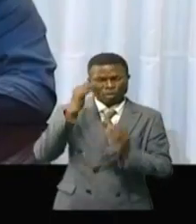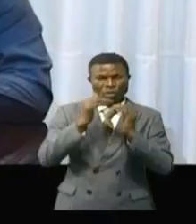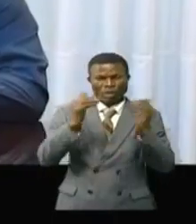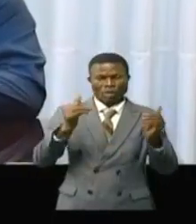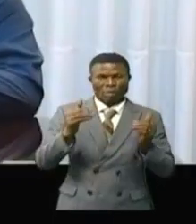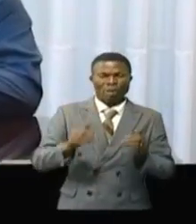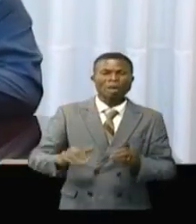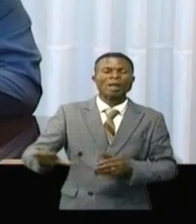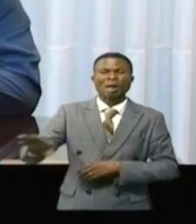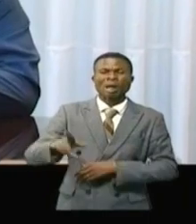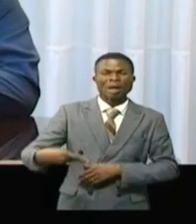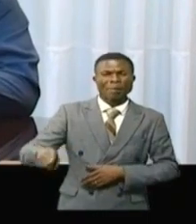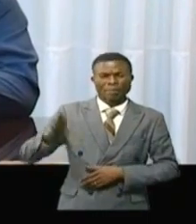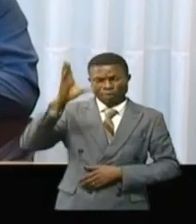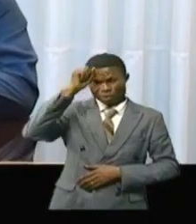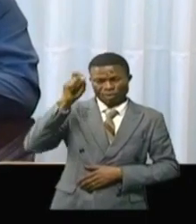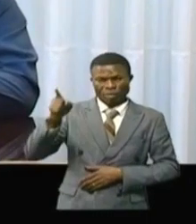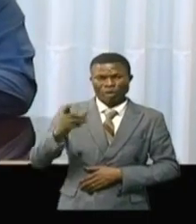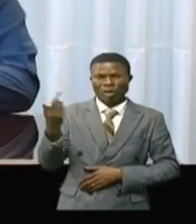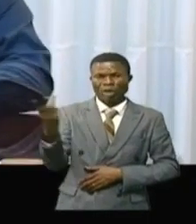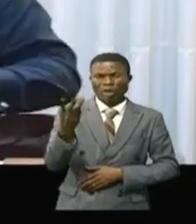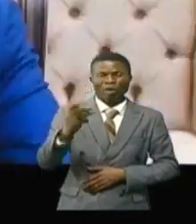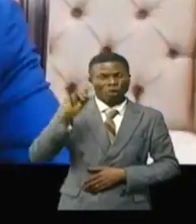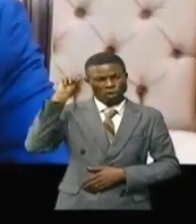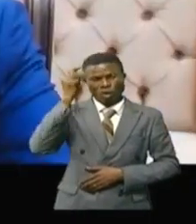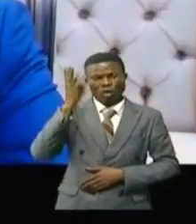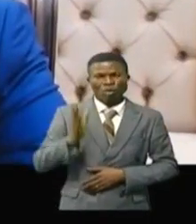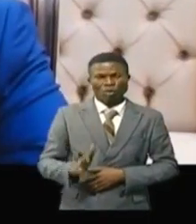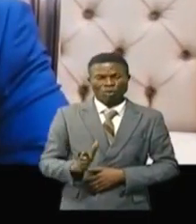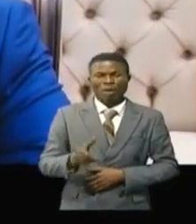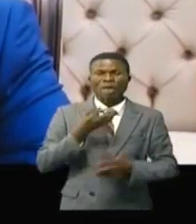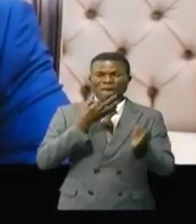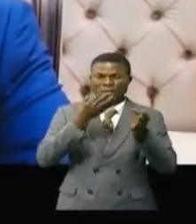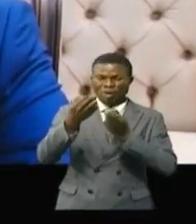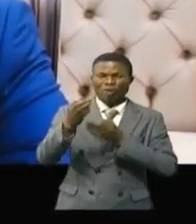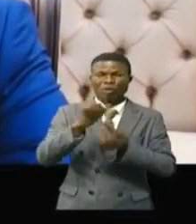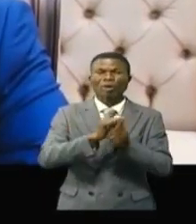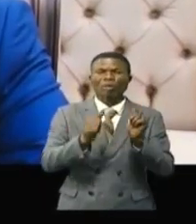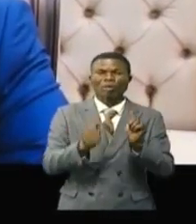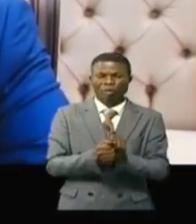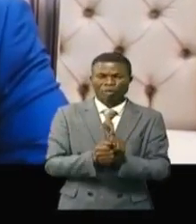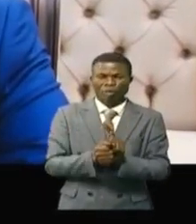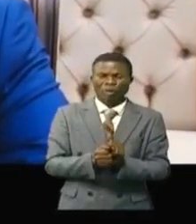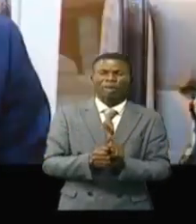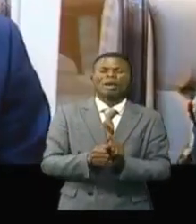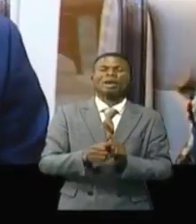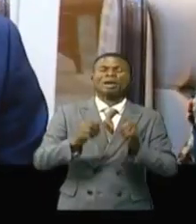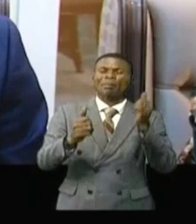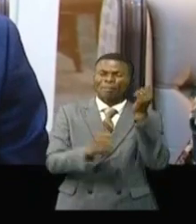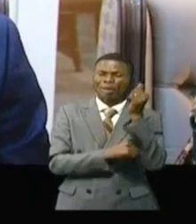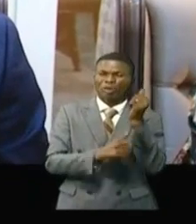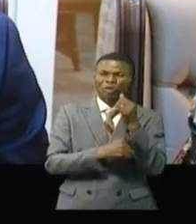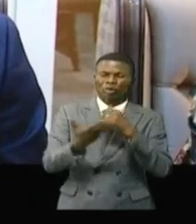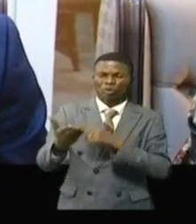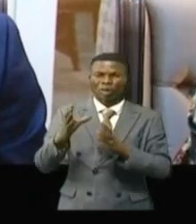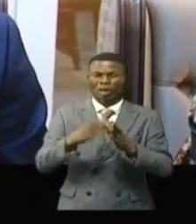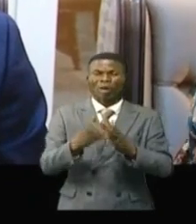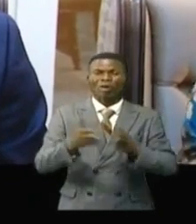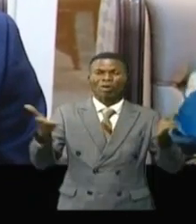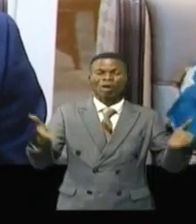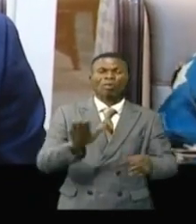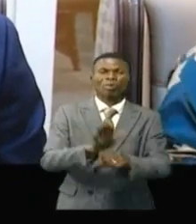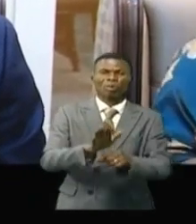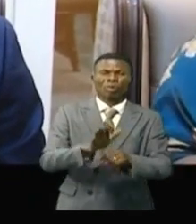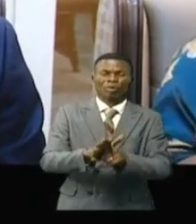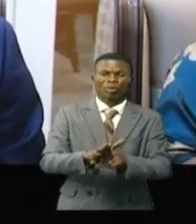pays. Les gouverneurs de ces trois provinces ont aussi évoqué des questions humanitaires avec la présence massive